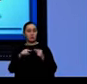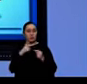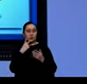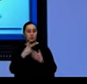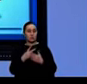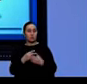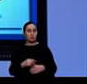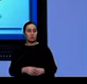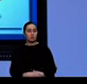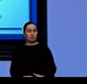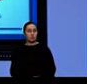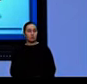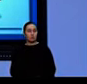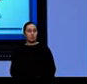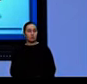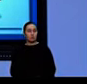топин.